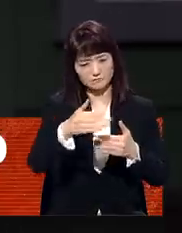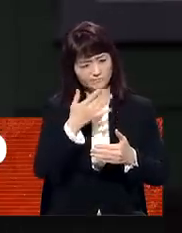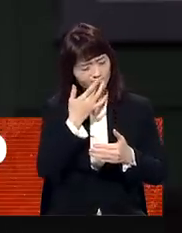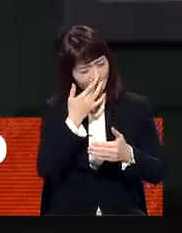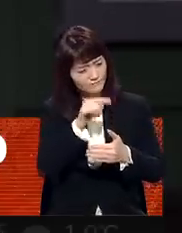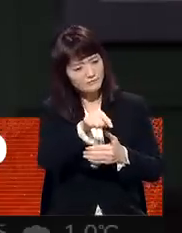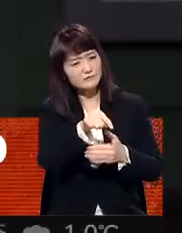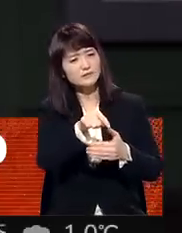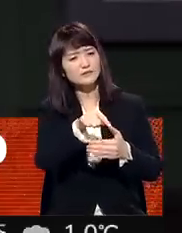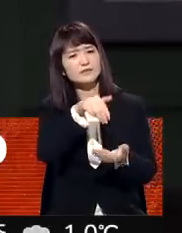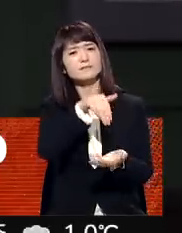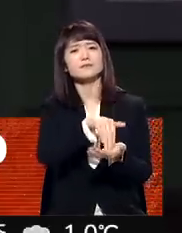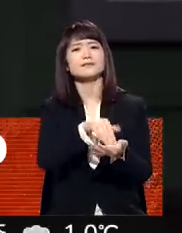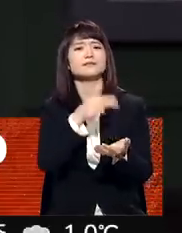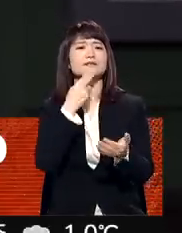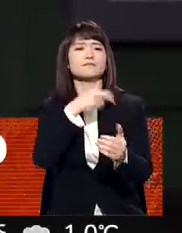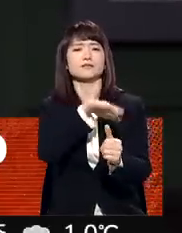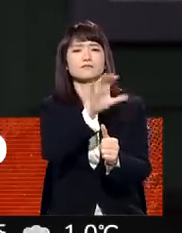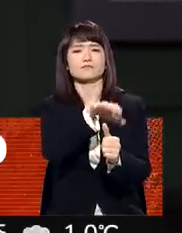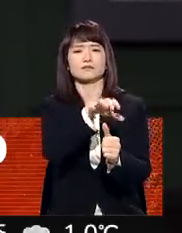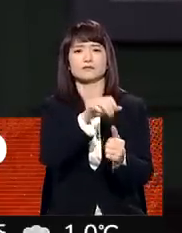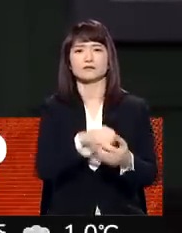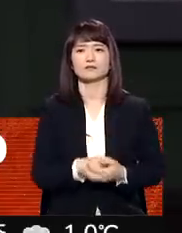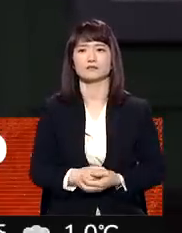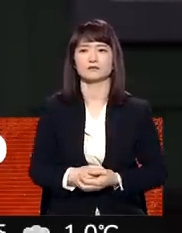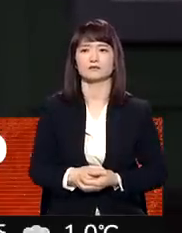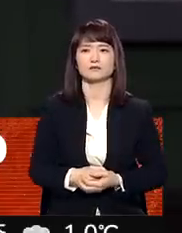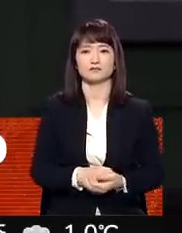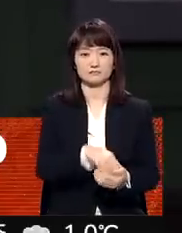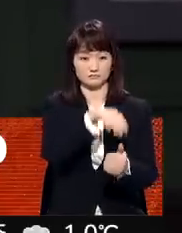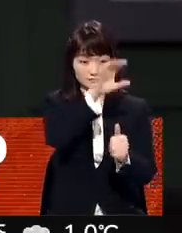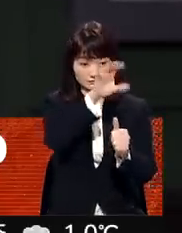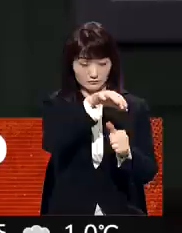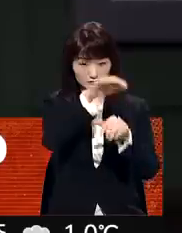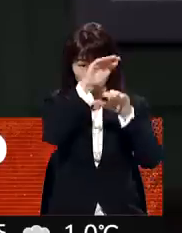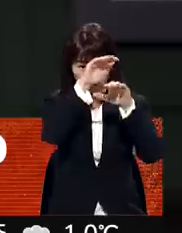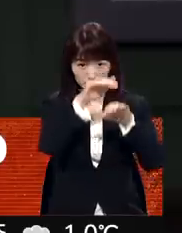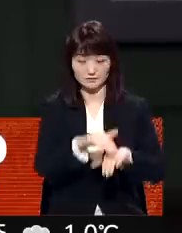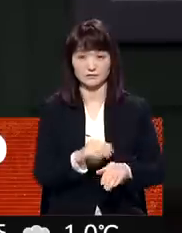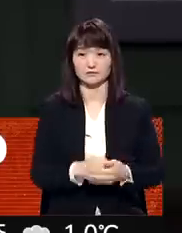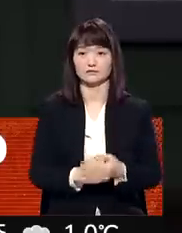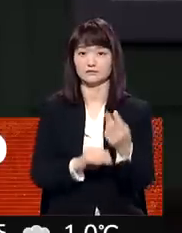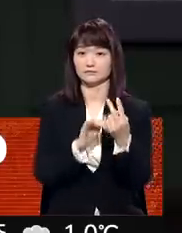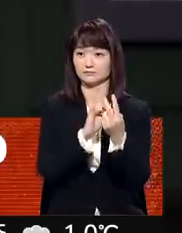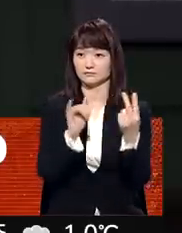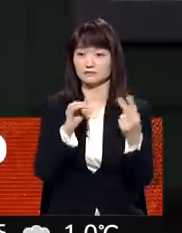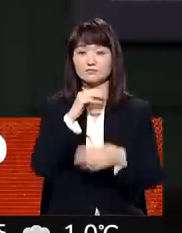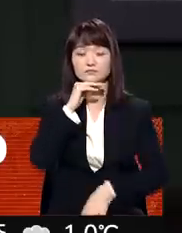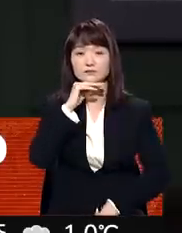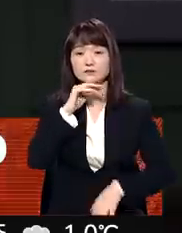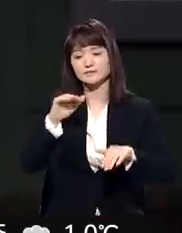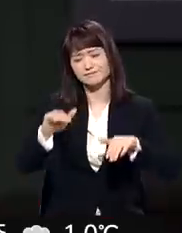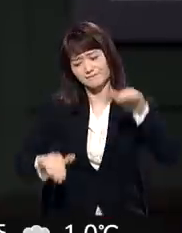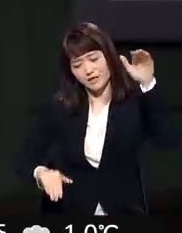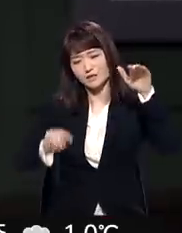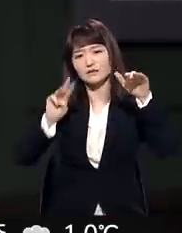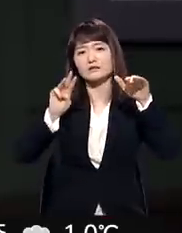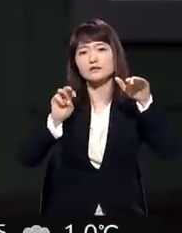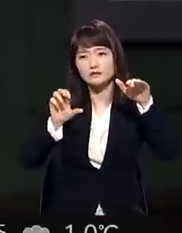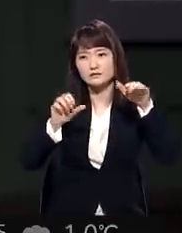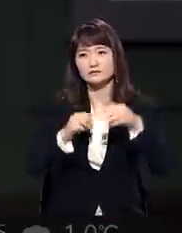반성하지 않고 있다 이렇게 질타를 했는데요이 재판부가 지적한 내용들을 보면은 일단 두 사람은 35살 넘게 차이가